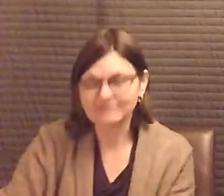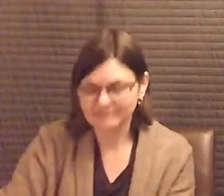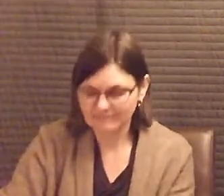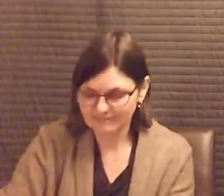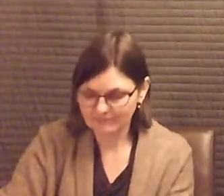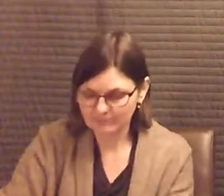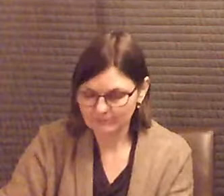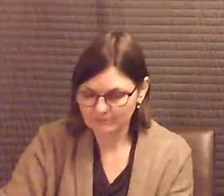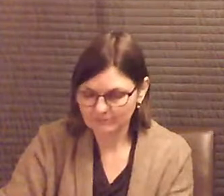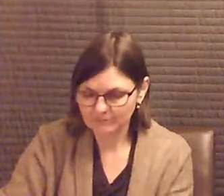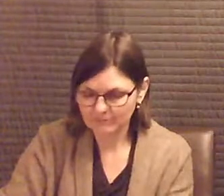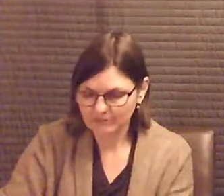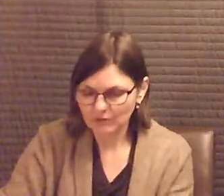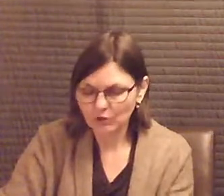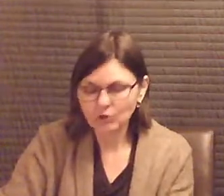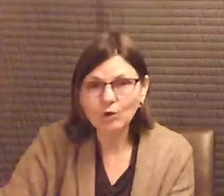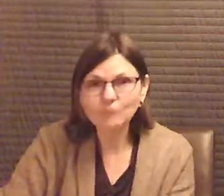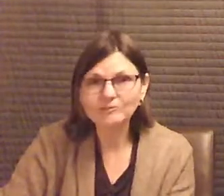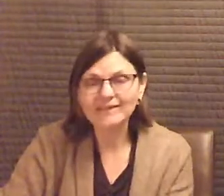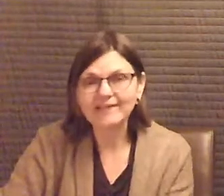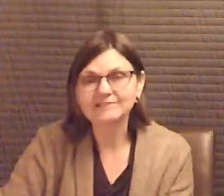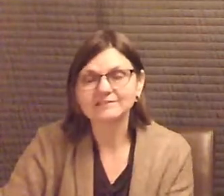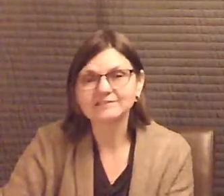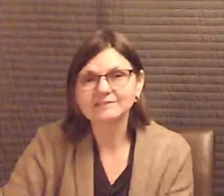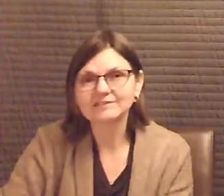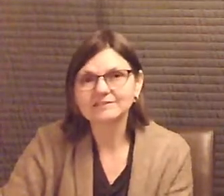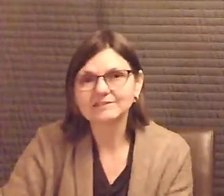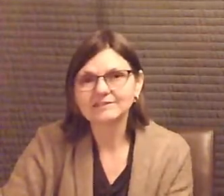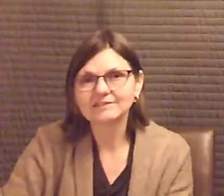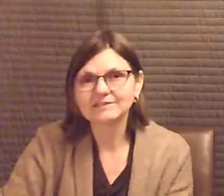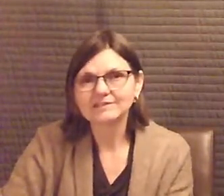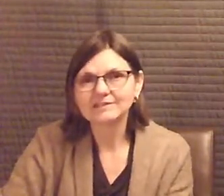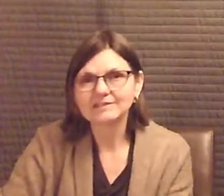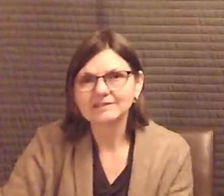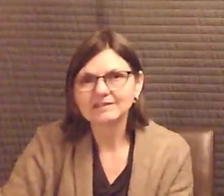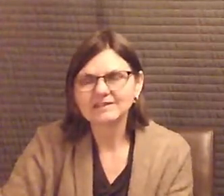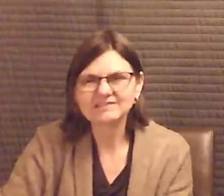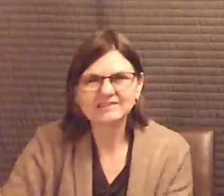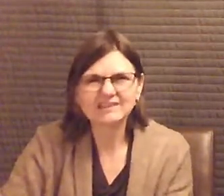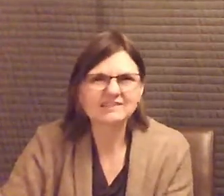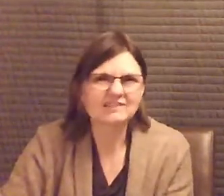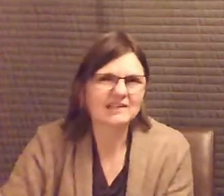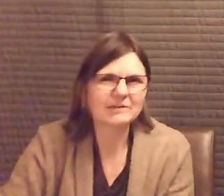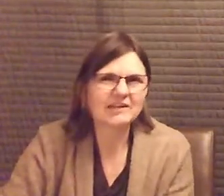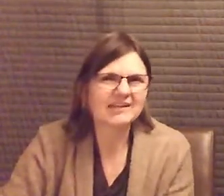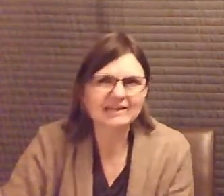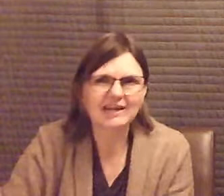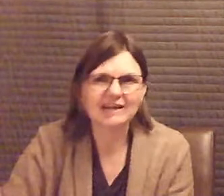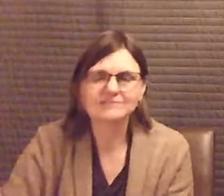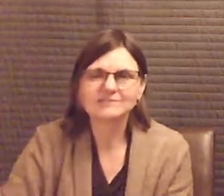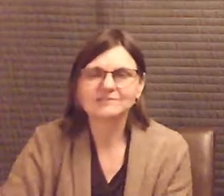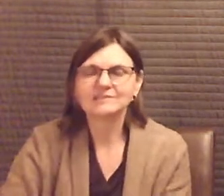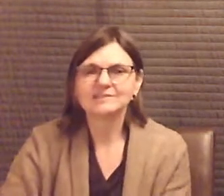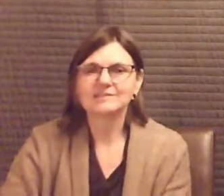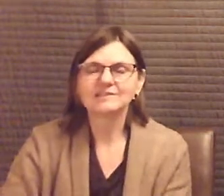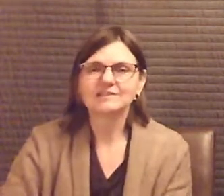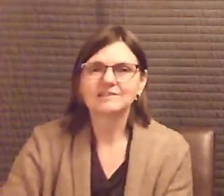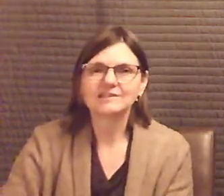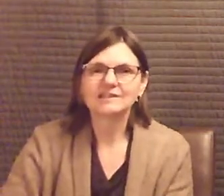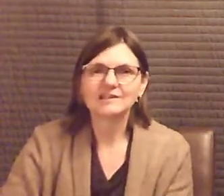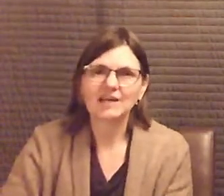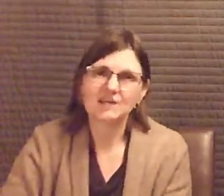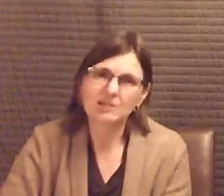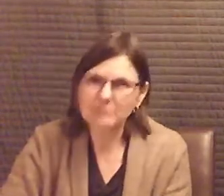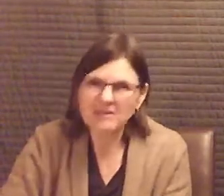zeggen believing in jezus geloven in jezus is na die op een boom die churchill is niet alleen zal een we naar de kerk gaan en liefde rien a